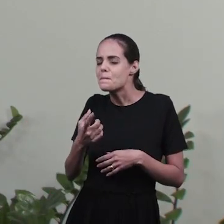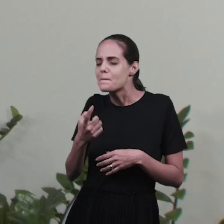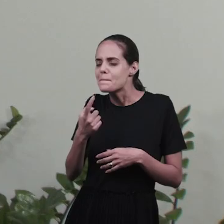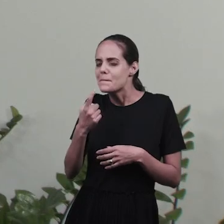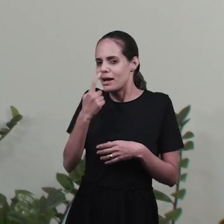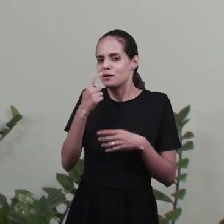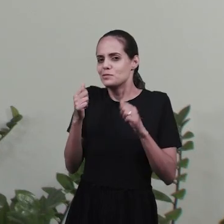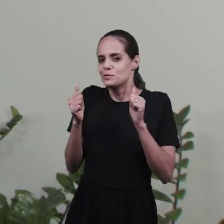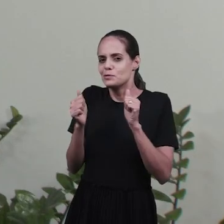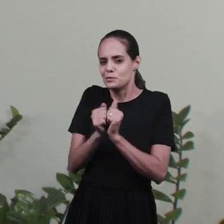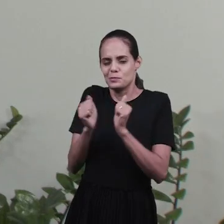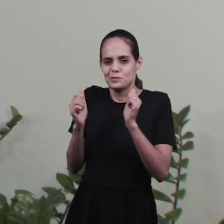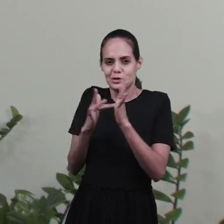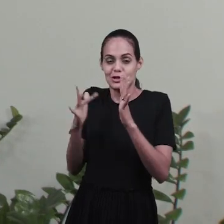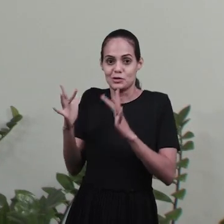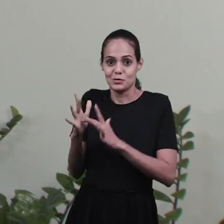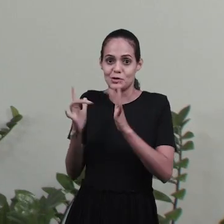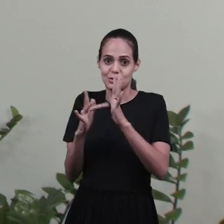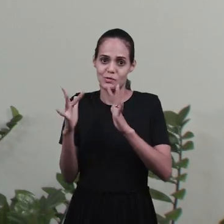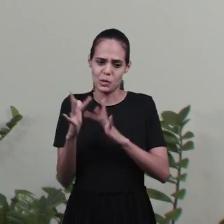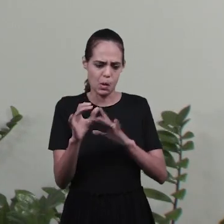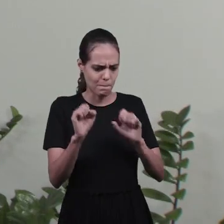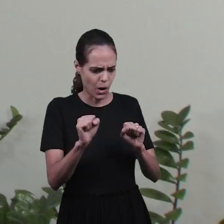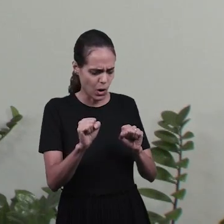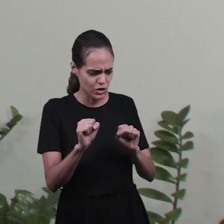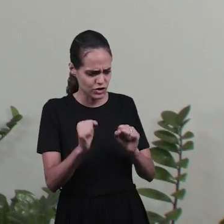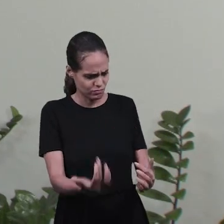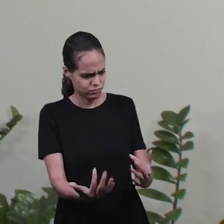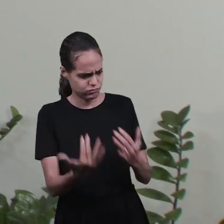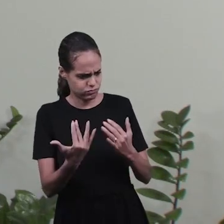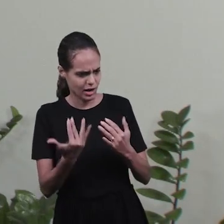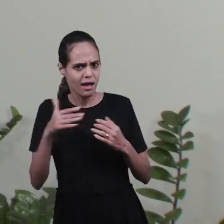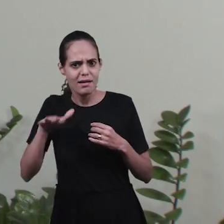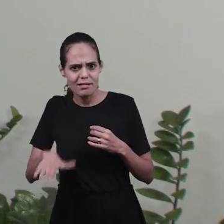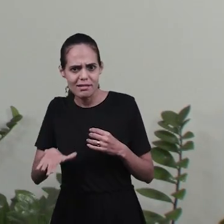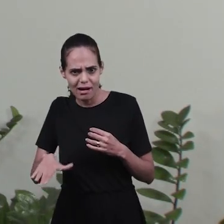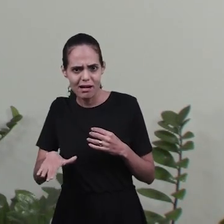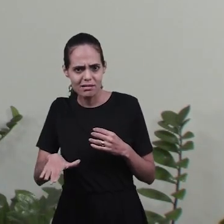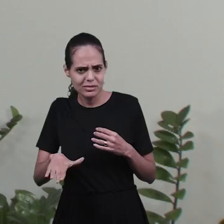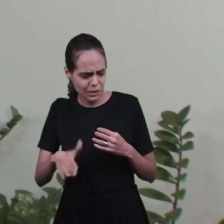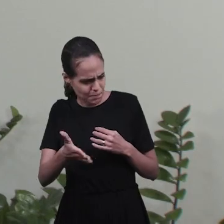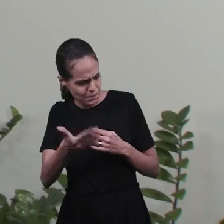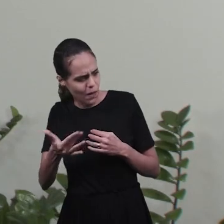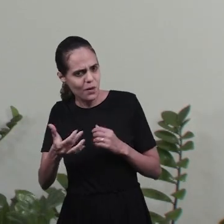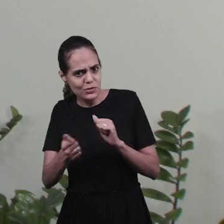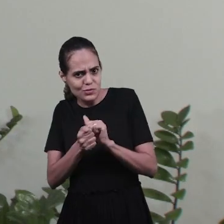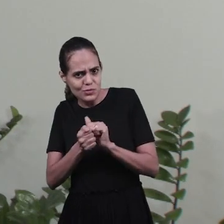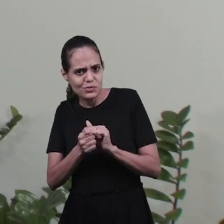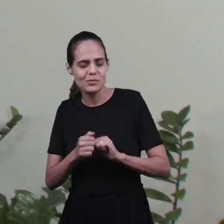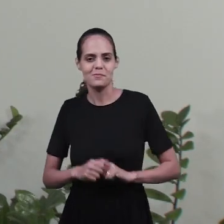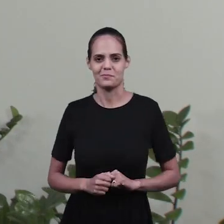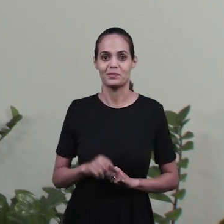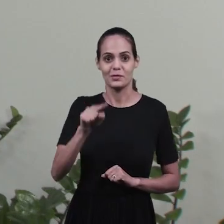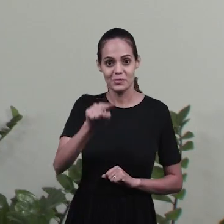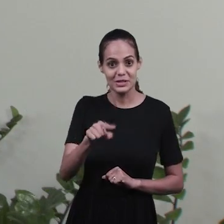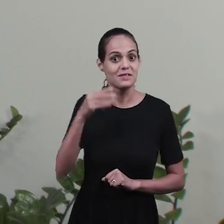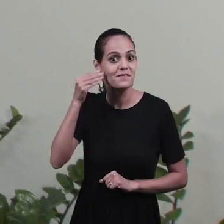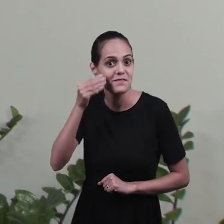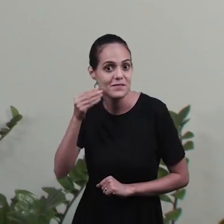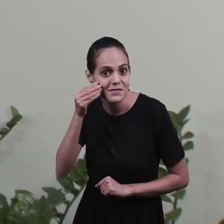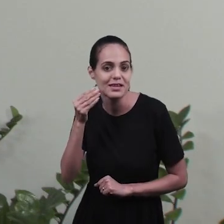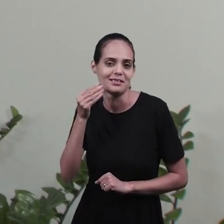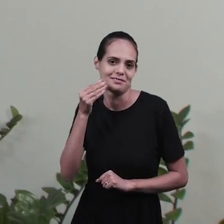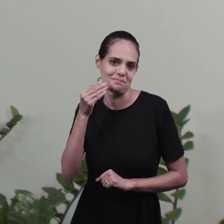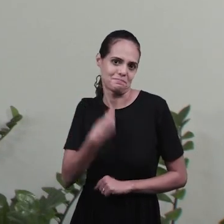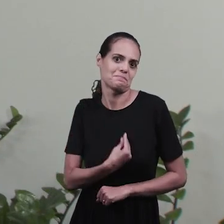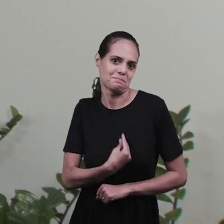groupe d'enfants a souhaité être proche de Jésus. Jésus a dit, laissez-les venir à moi. La réponse donc c'est oui, vous pouvez vivre cette expérience.